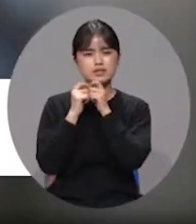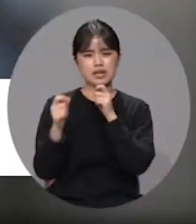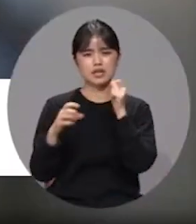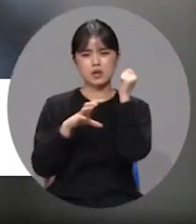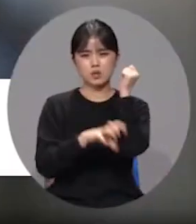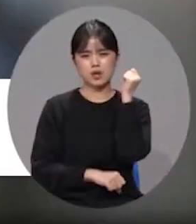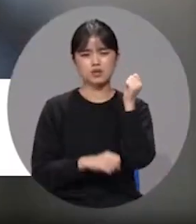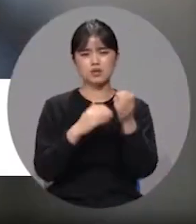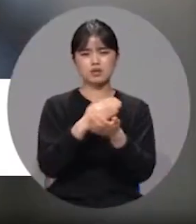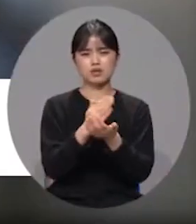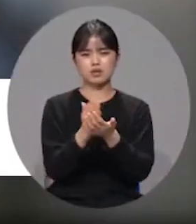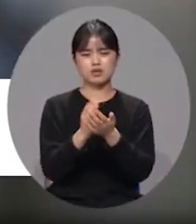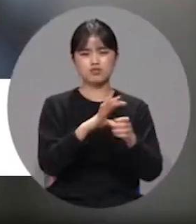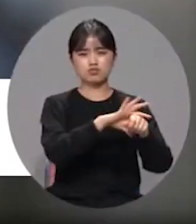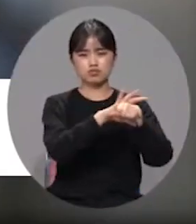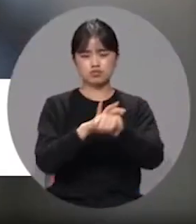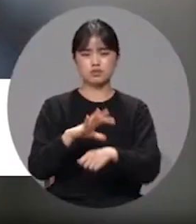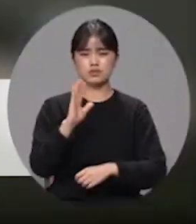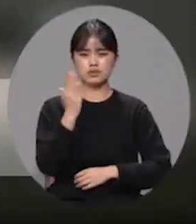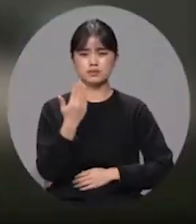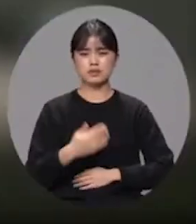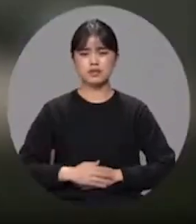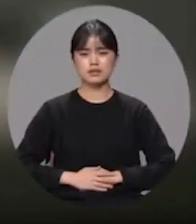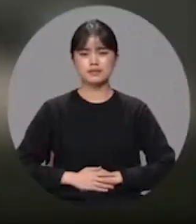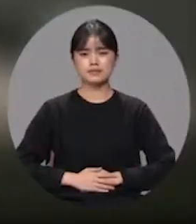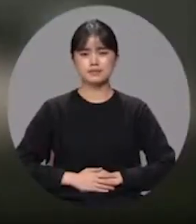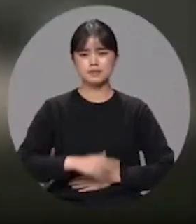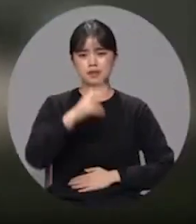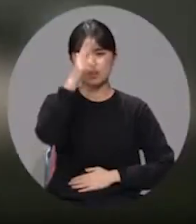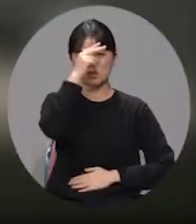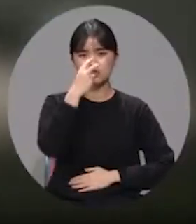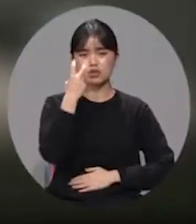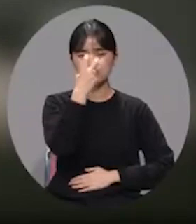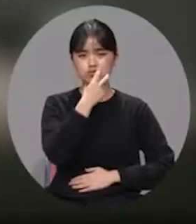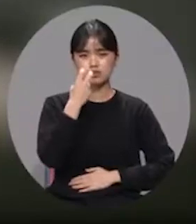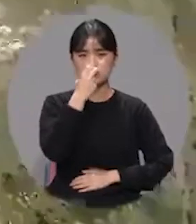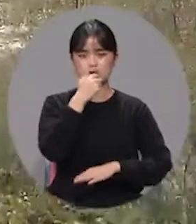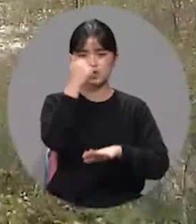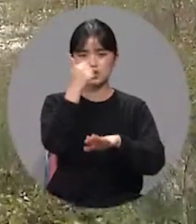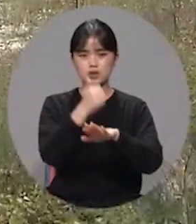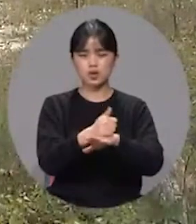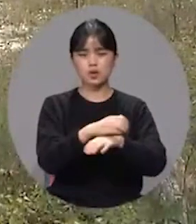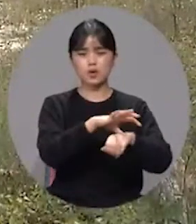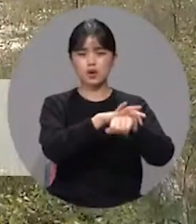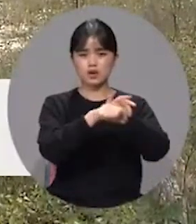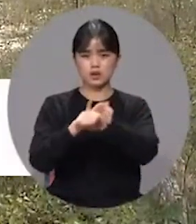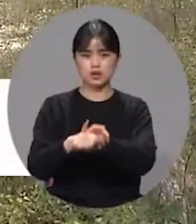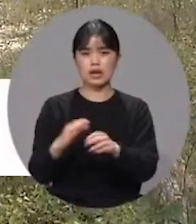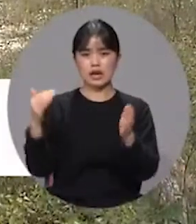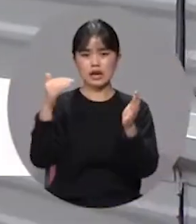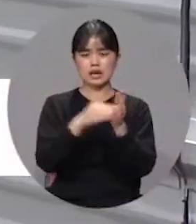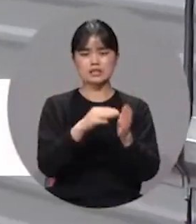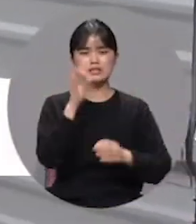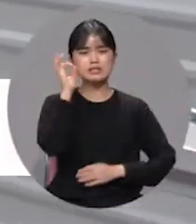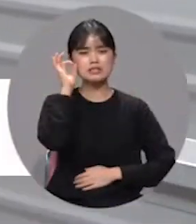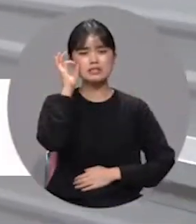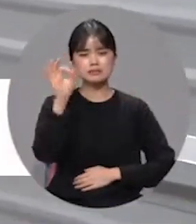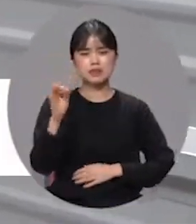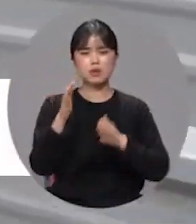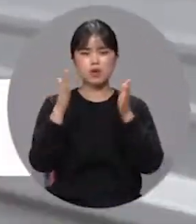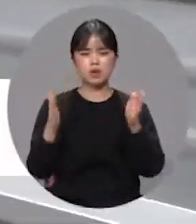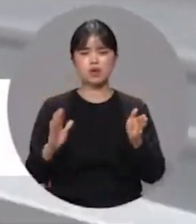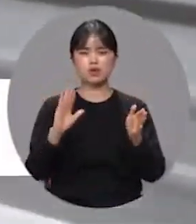배임 등 혐의로 구속영장을 청구했습니다. 경찰이 수사에 착수한 뒤 영장이 청구되기까지 무려 10개월이 걸린